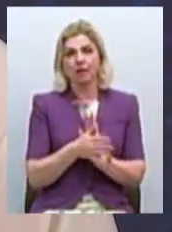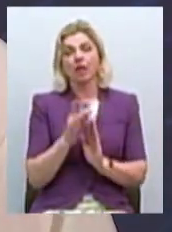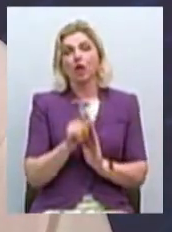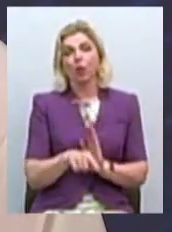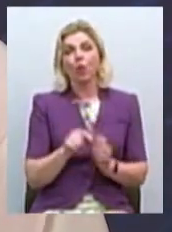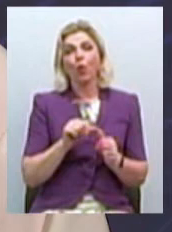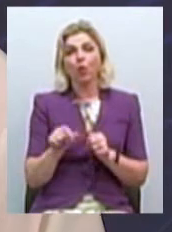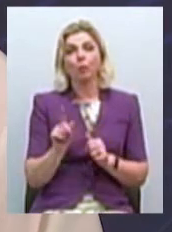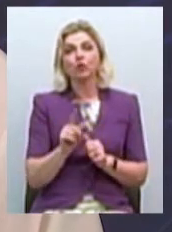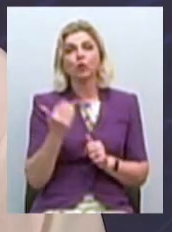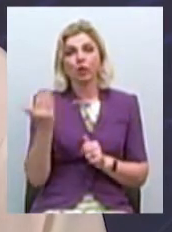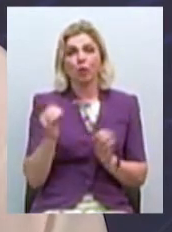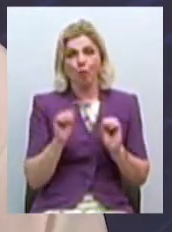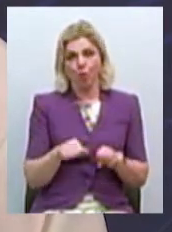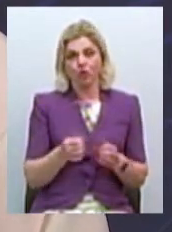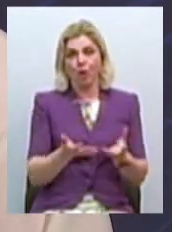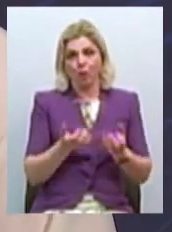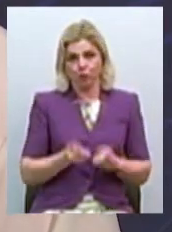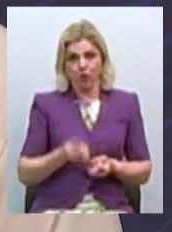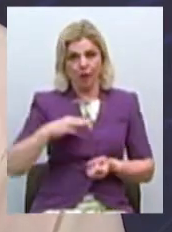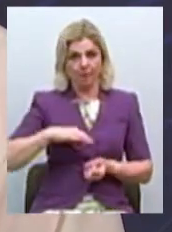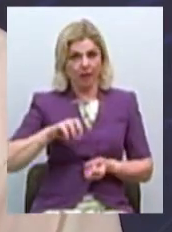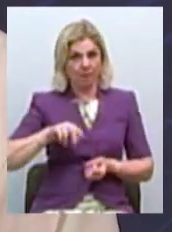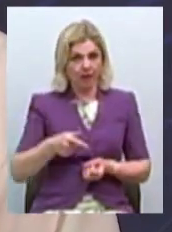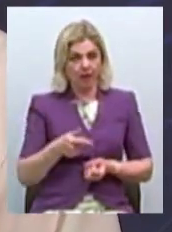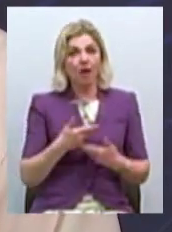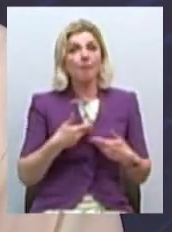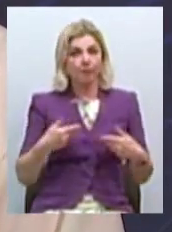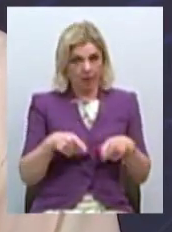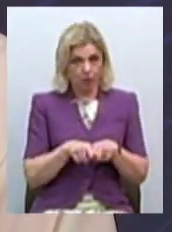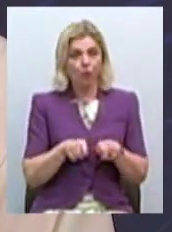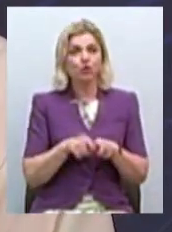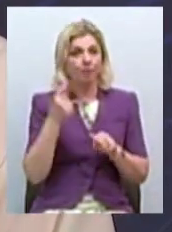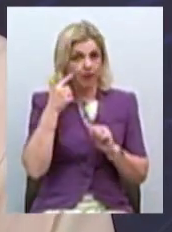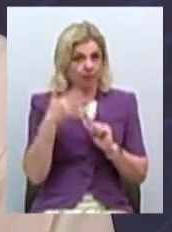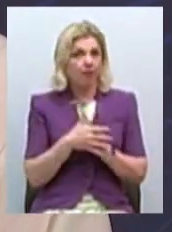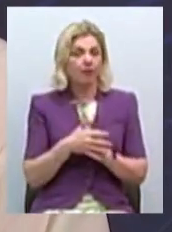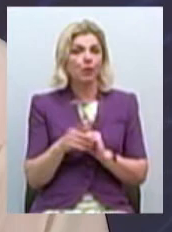что может ему непосредственно принести прибыль. Мы также понимаем, что увеличение